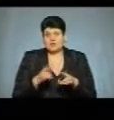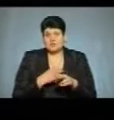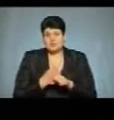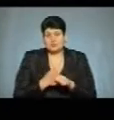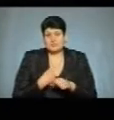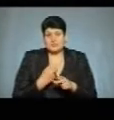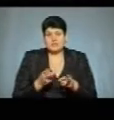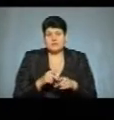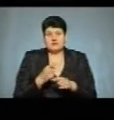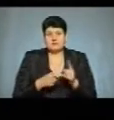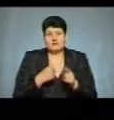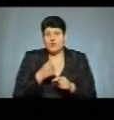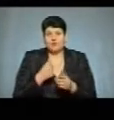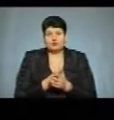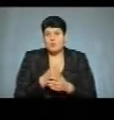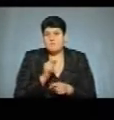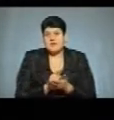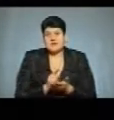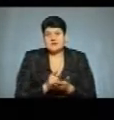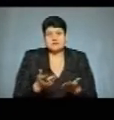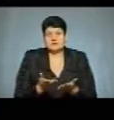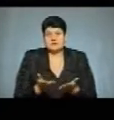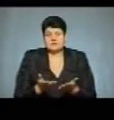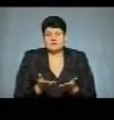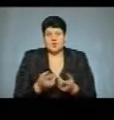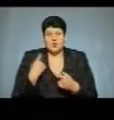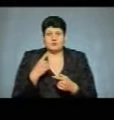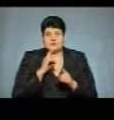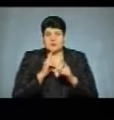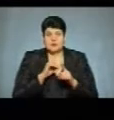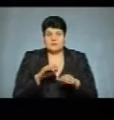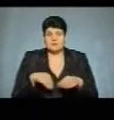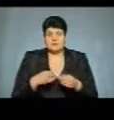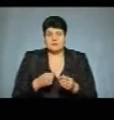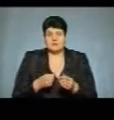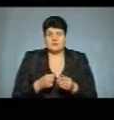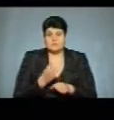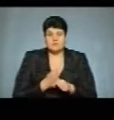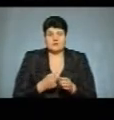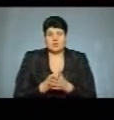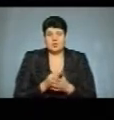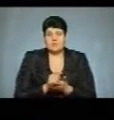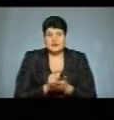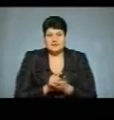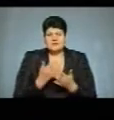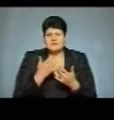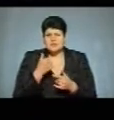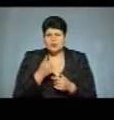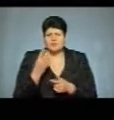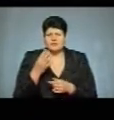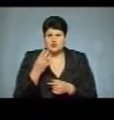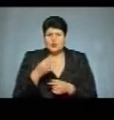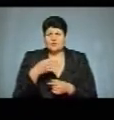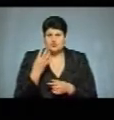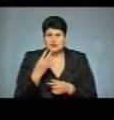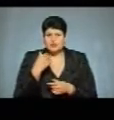півроку лишилося до пенсії, і от обласна рада не дає добути навіть до пенсії. Стільки років,